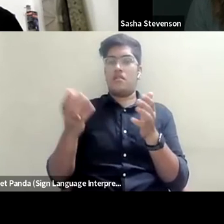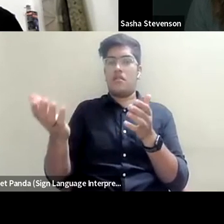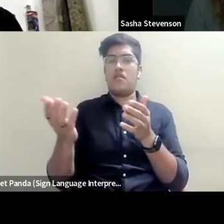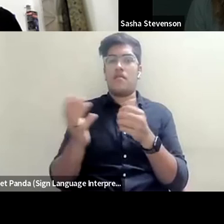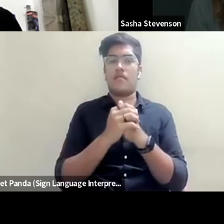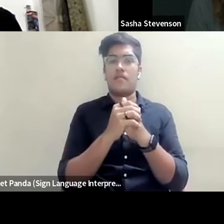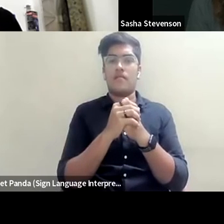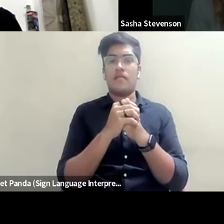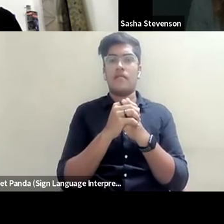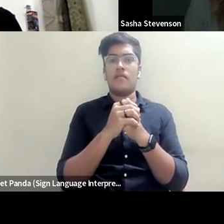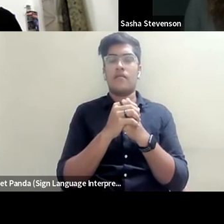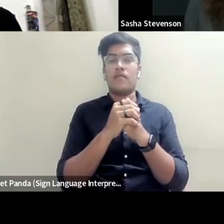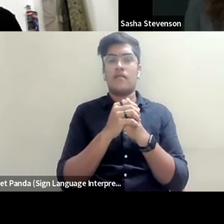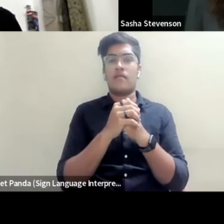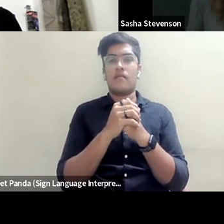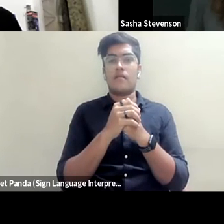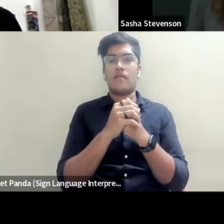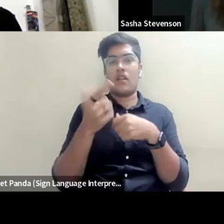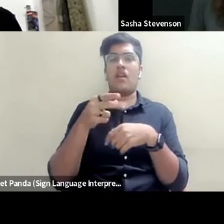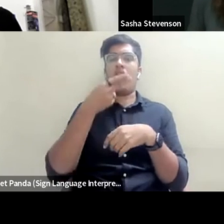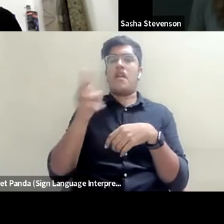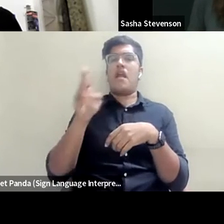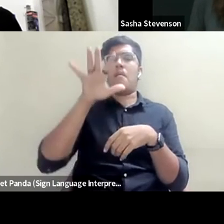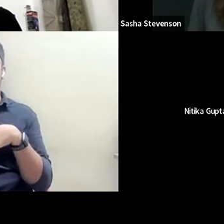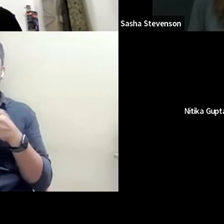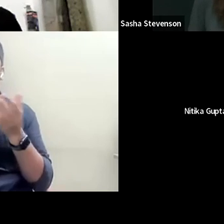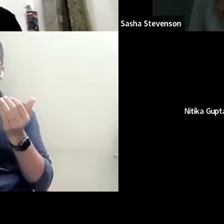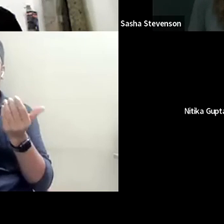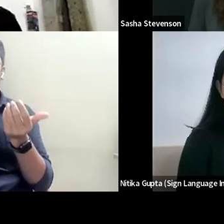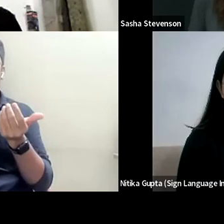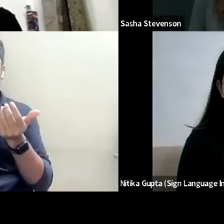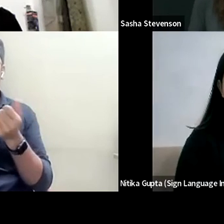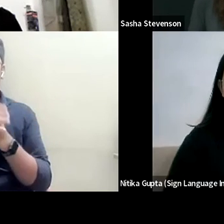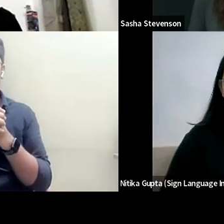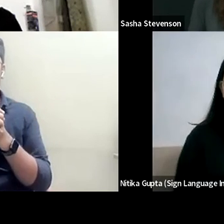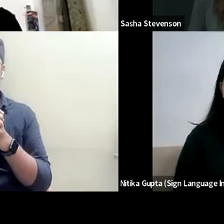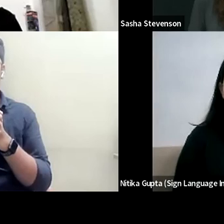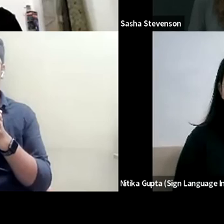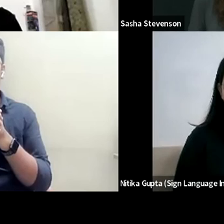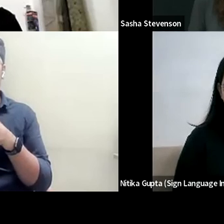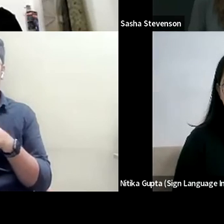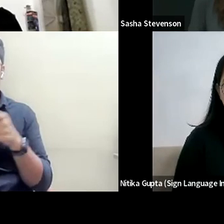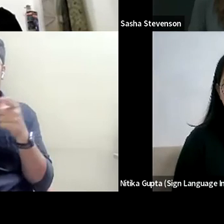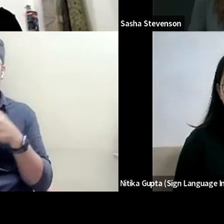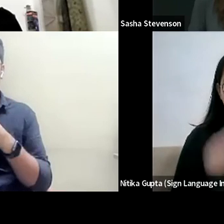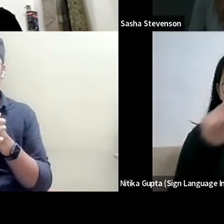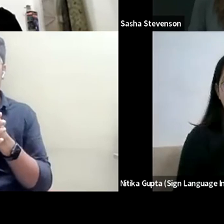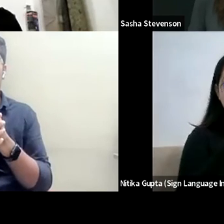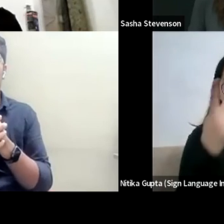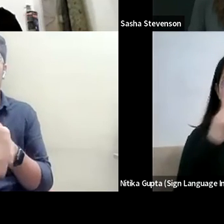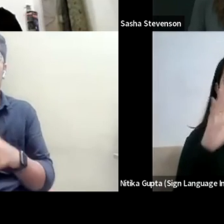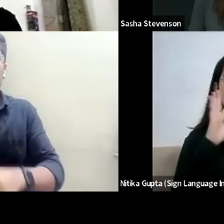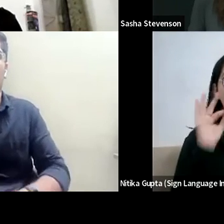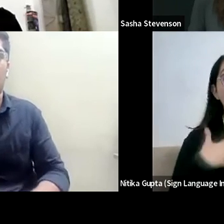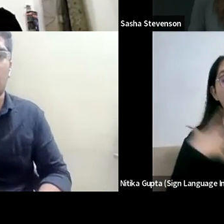हाँ, तो ये नाम से ही मालूम पड़ता. अभी नाम सुतार है तो ये कारपेंटर है करके मालूम ही पड़ता ना. तो ये अबलिश